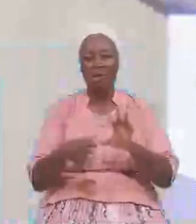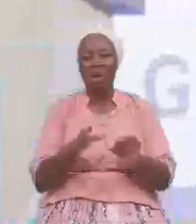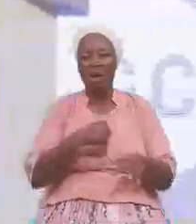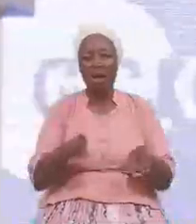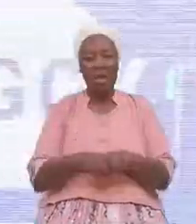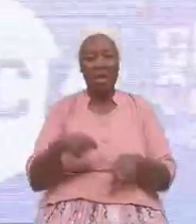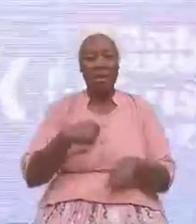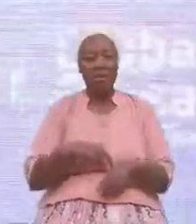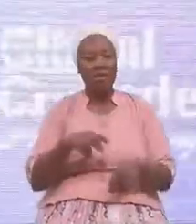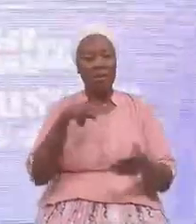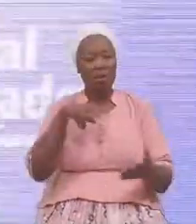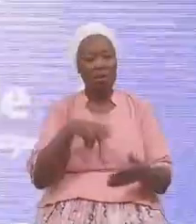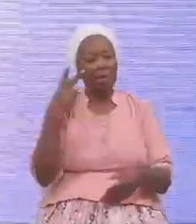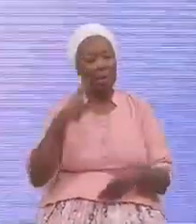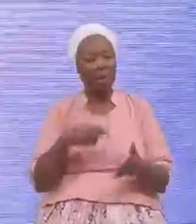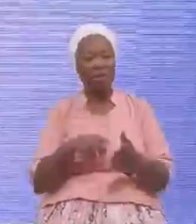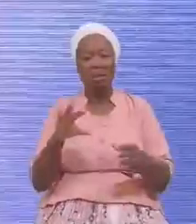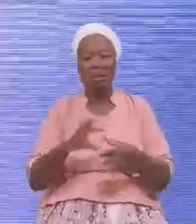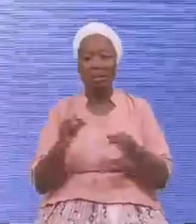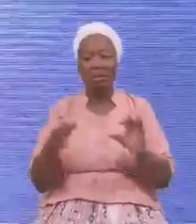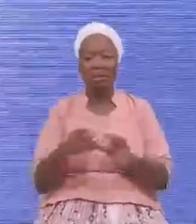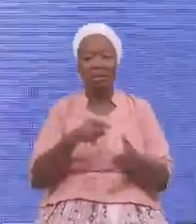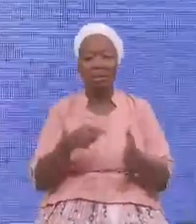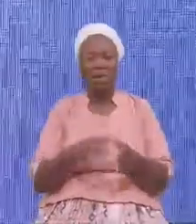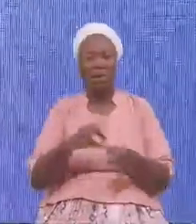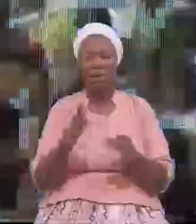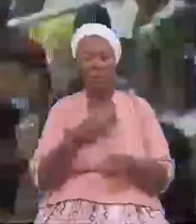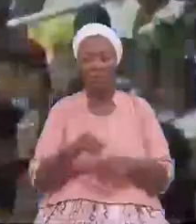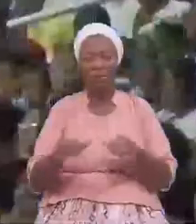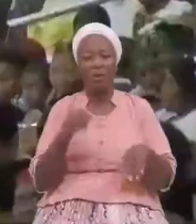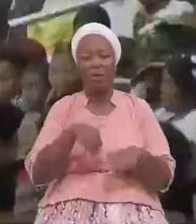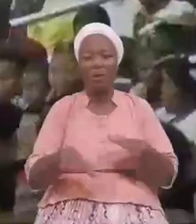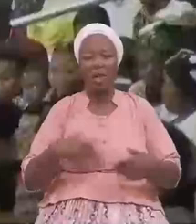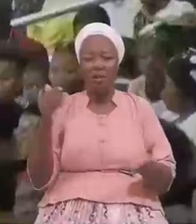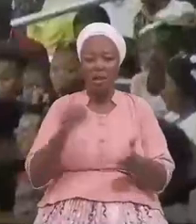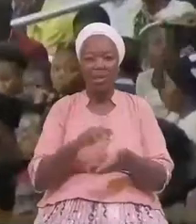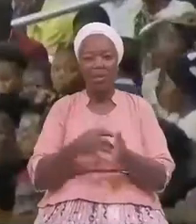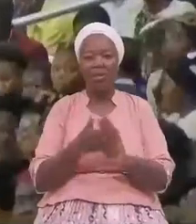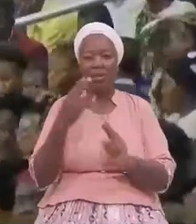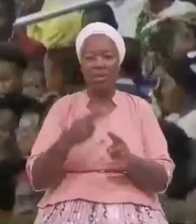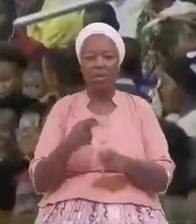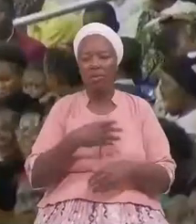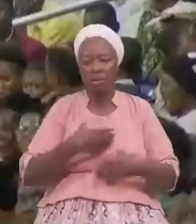l'histoire, l'histoire sera répétée dans ta vie. Quelqu'un crie Amen.